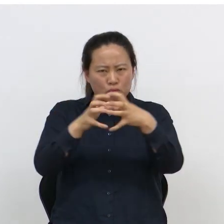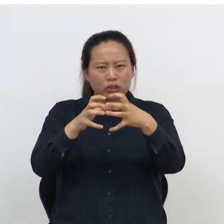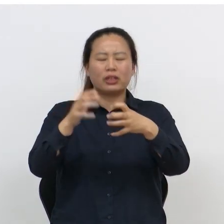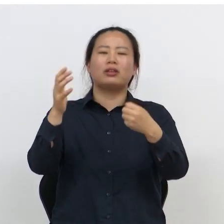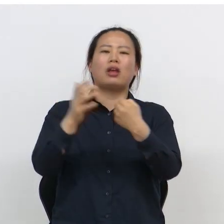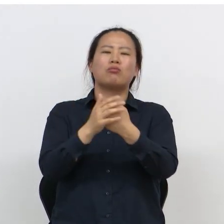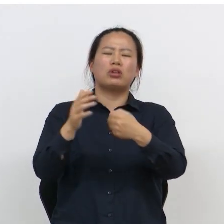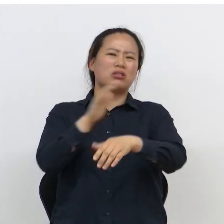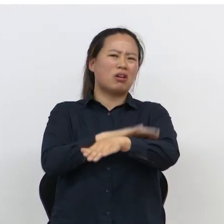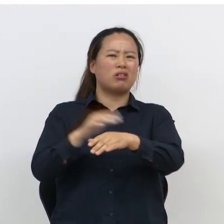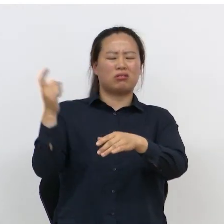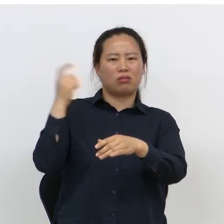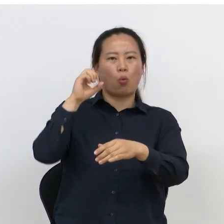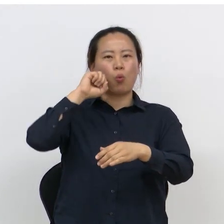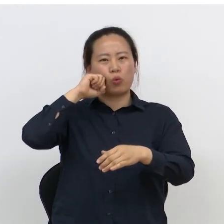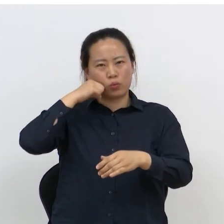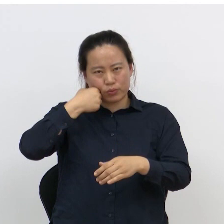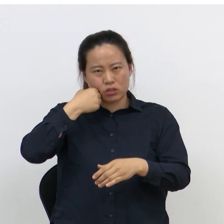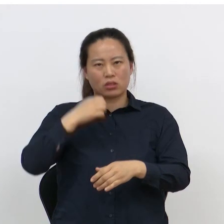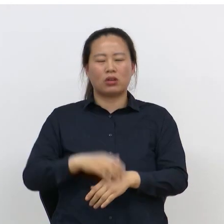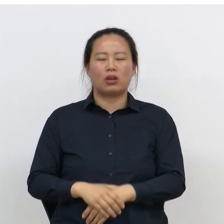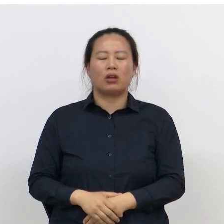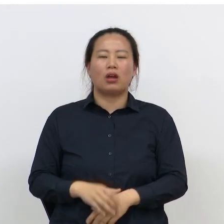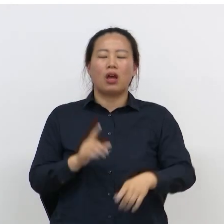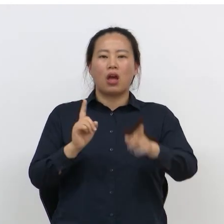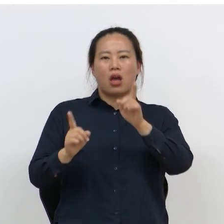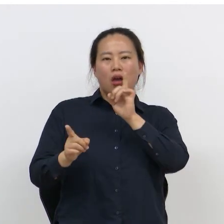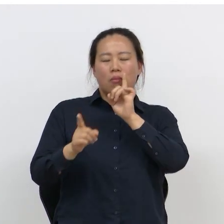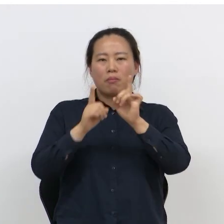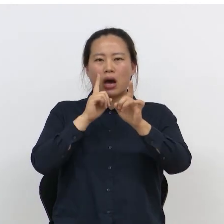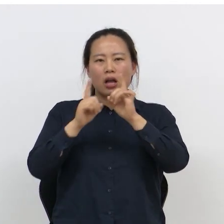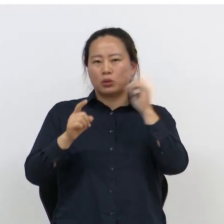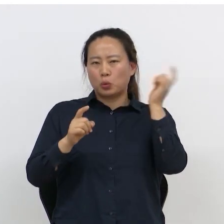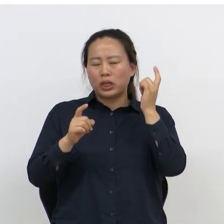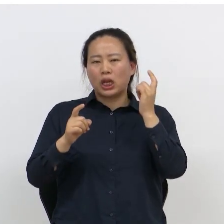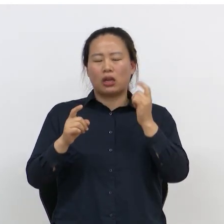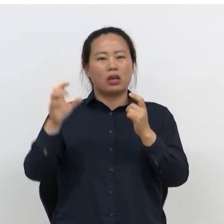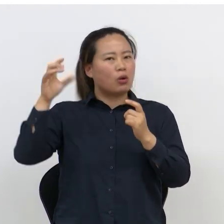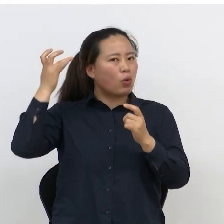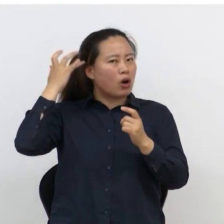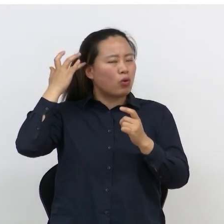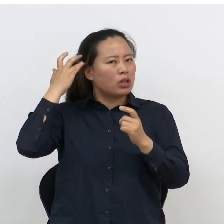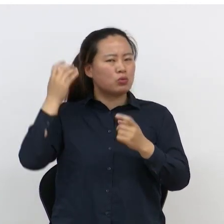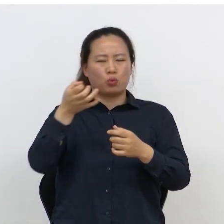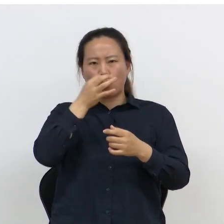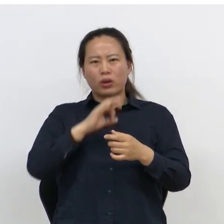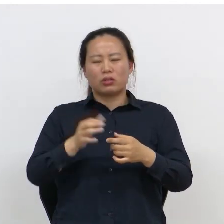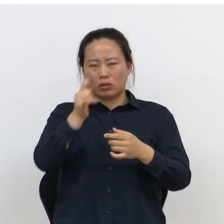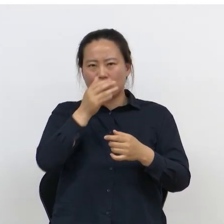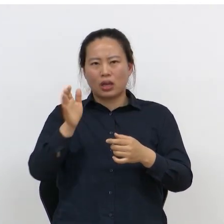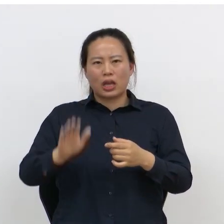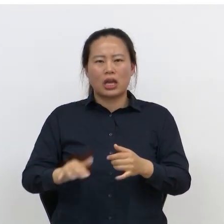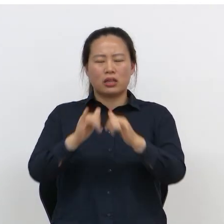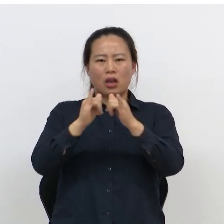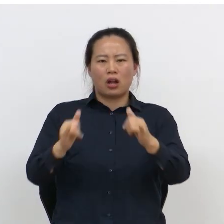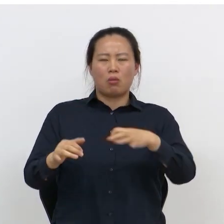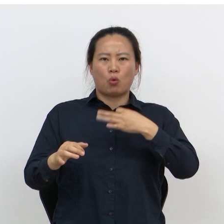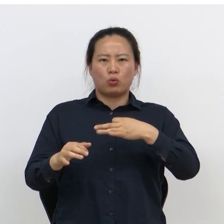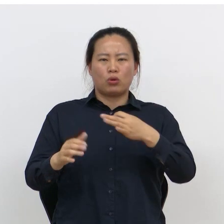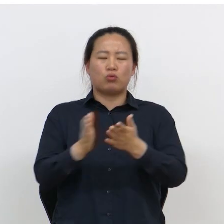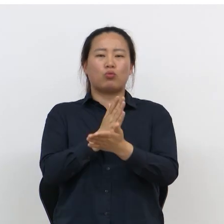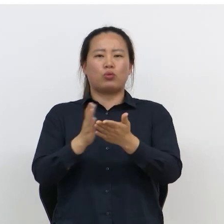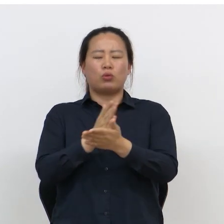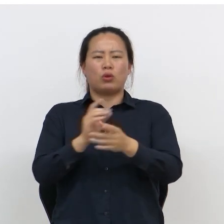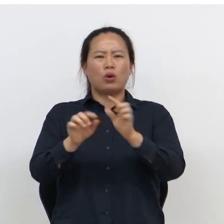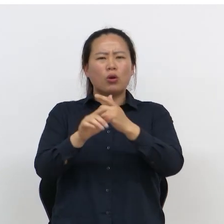않습니다. 인공호우가 말소리 알아듣는 데는 참 효과적인데 이런 식으로 사람 목소리를 구분하거나 여러 사람 이야기할 때